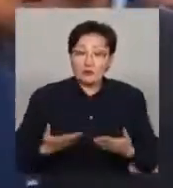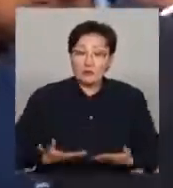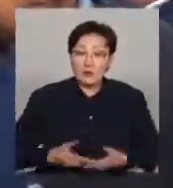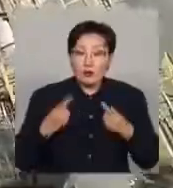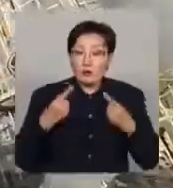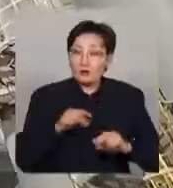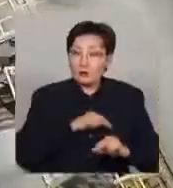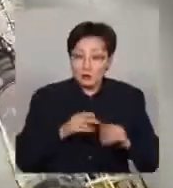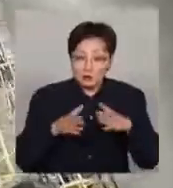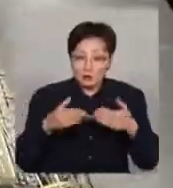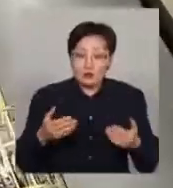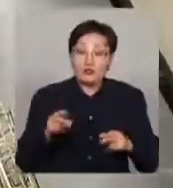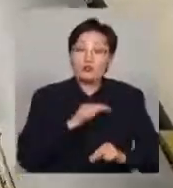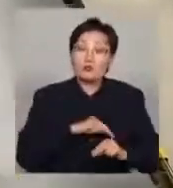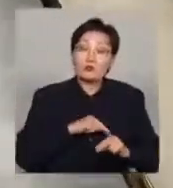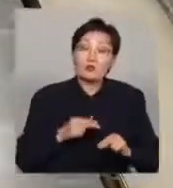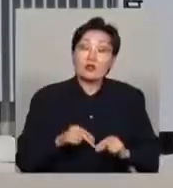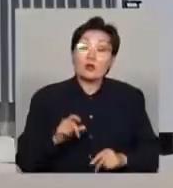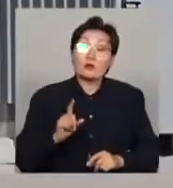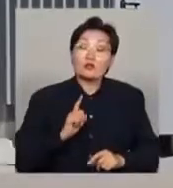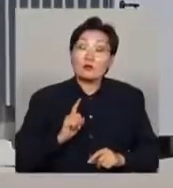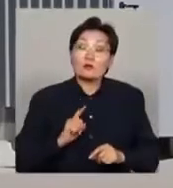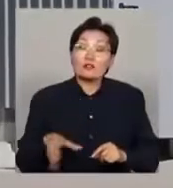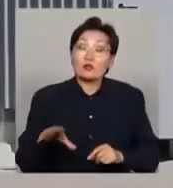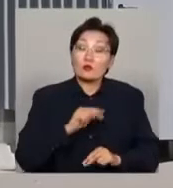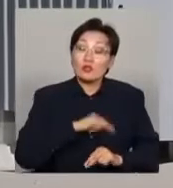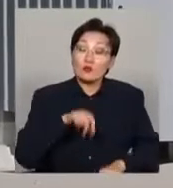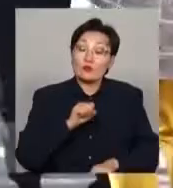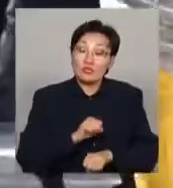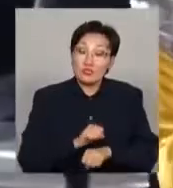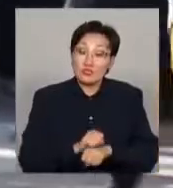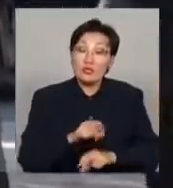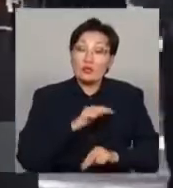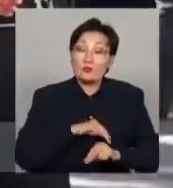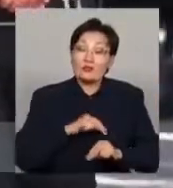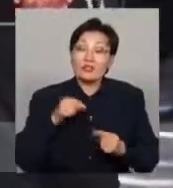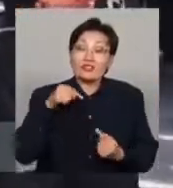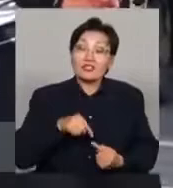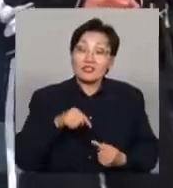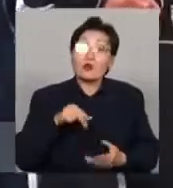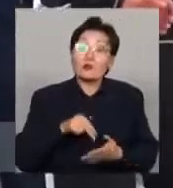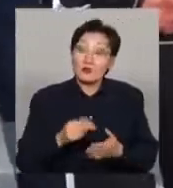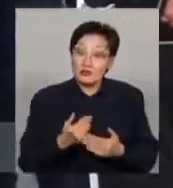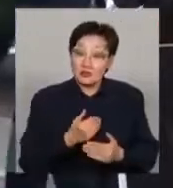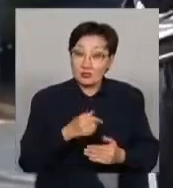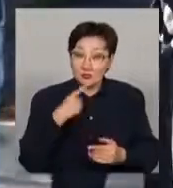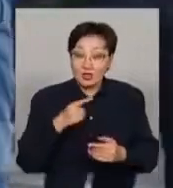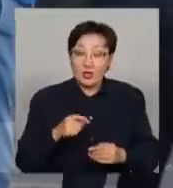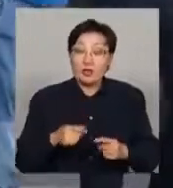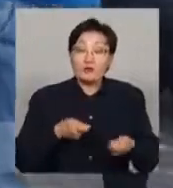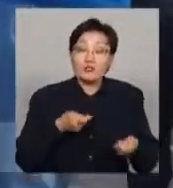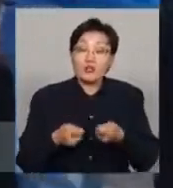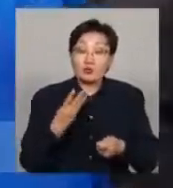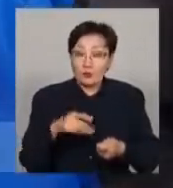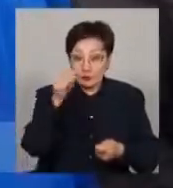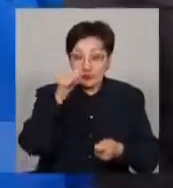Шынды керек. Әбден тарыққан күзетшілер бір ауыздан жұмысы тоқтатып тастаған еңбек лайықты бағаланса дейді. Сөздерінше компания иесі 4